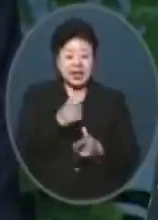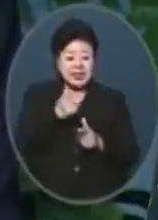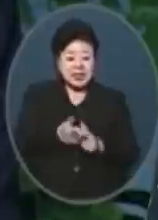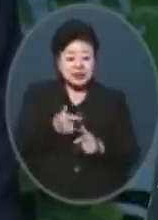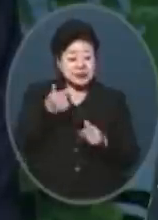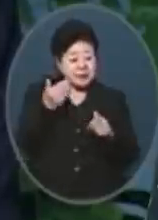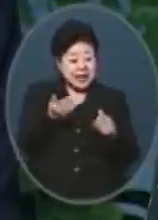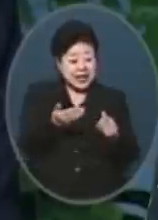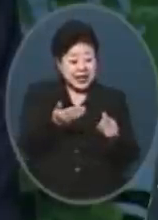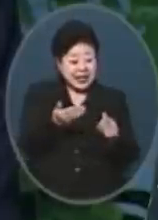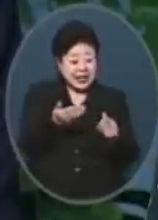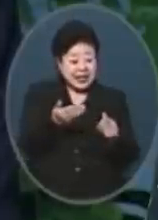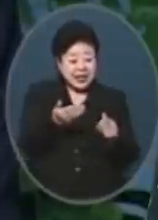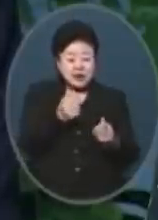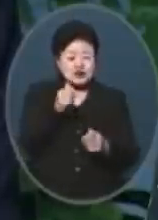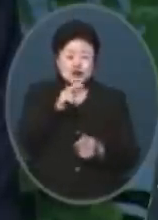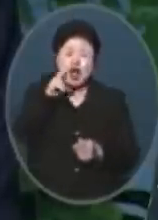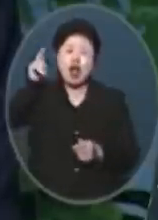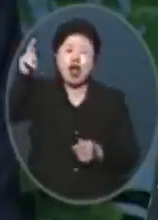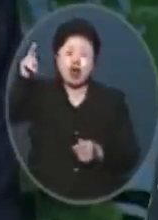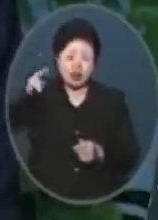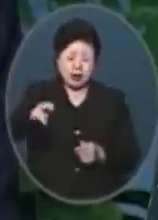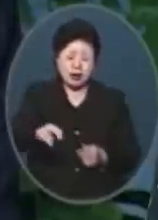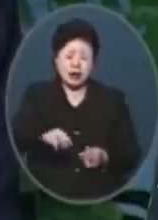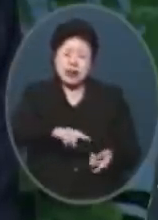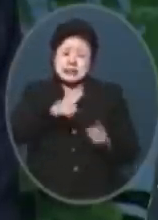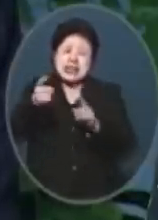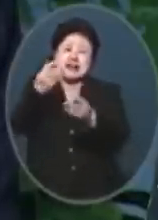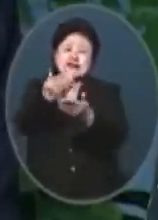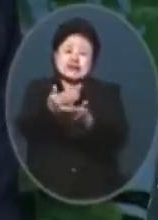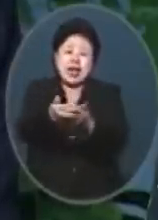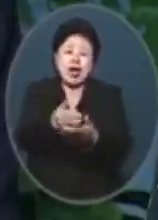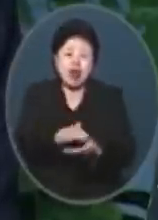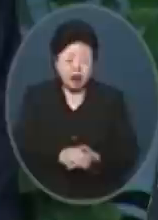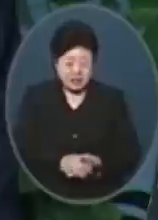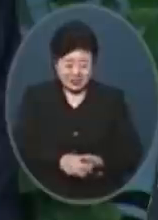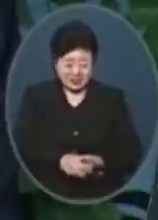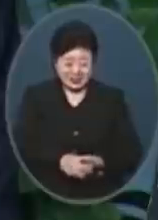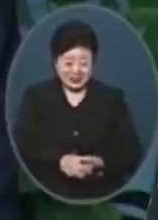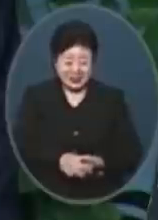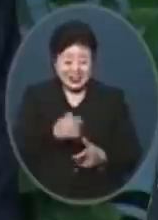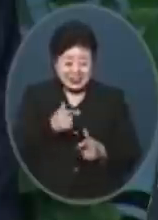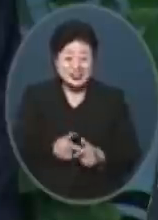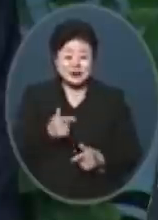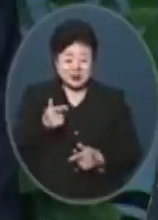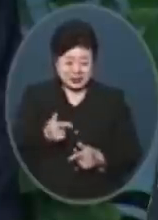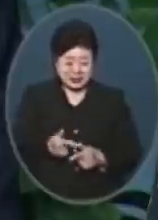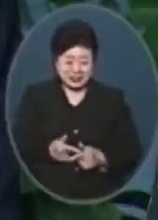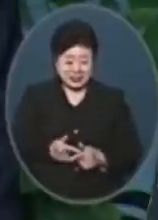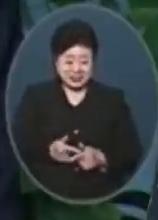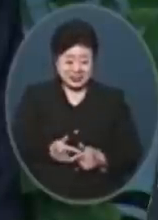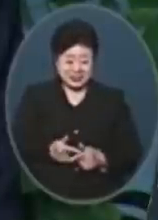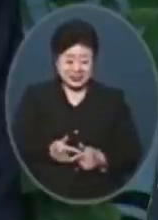예수님께 주여 살려주셔서 호함을 치니까 예수님이